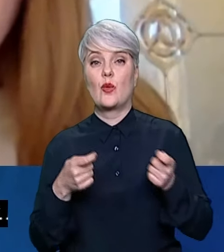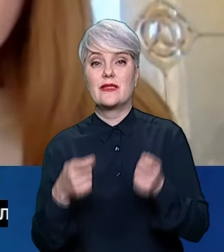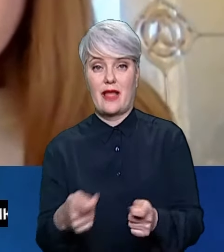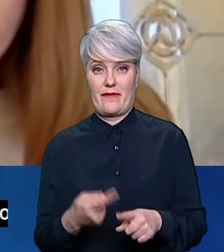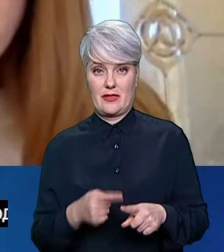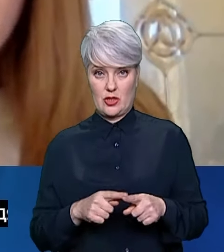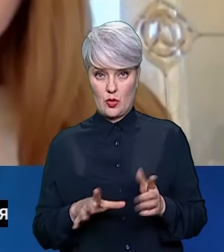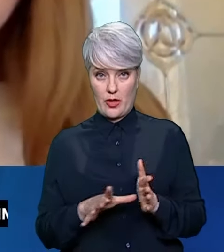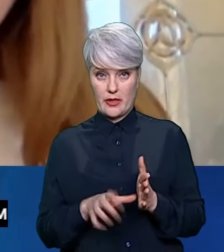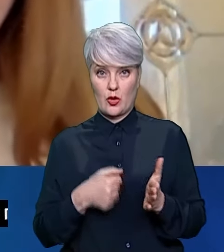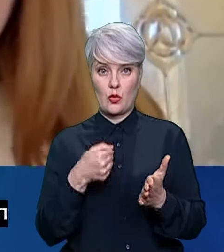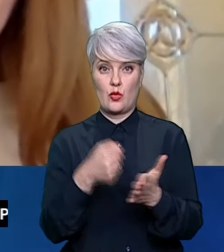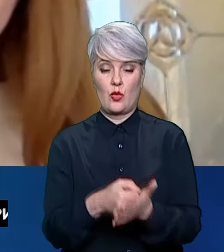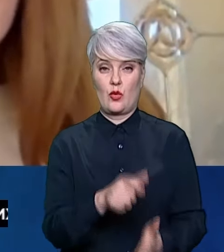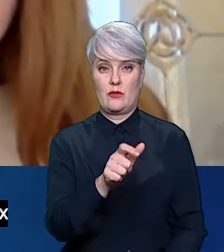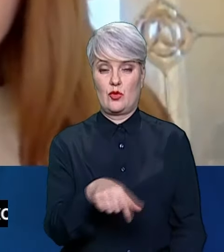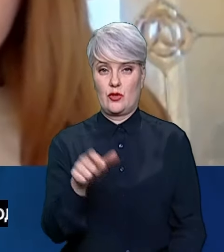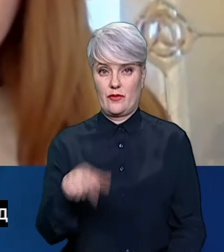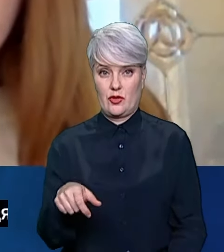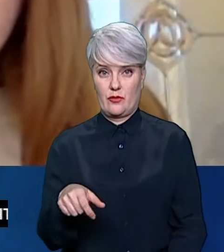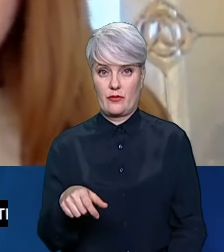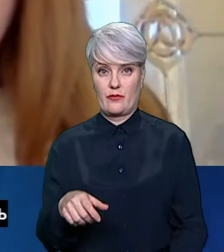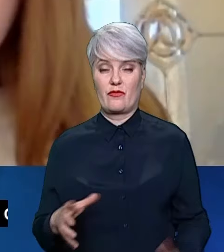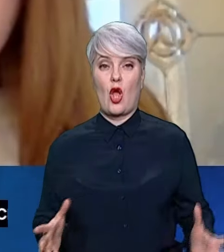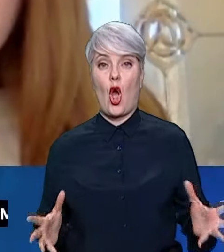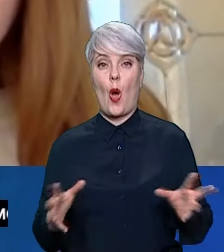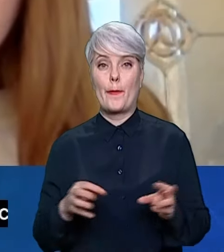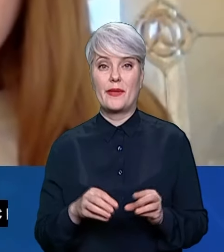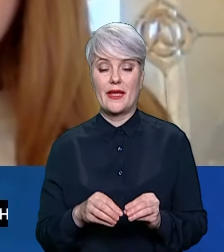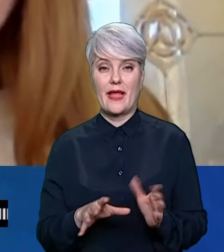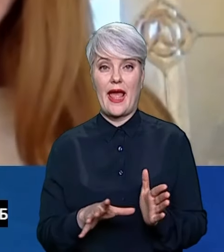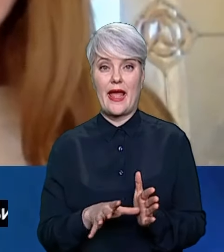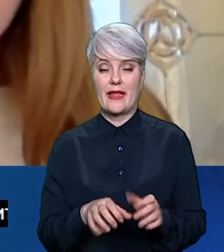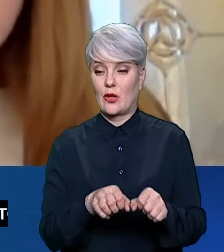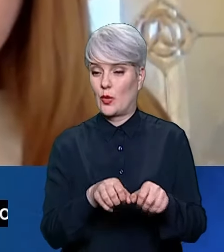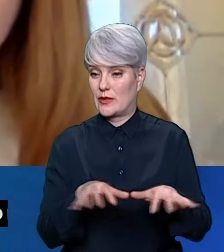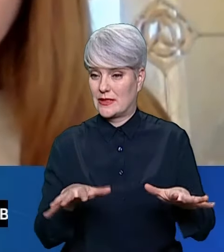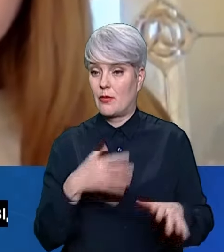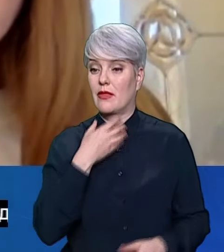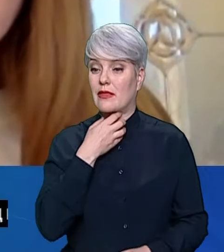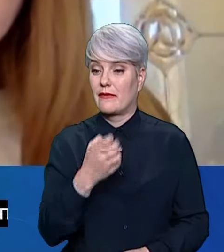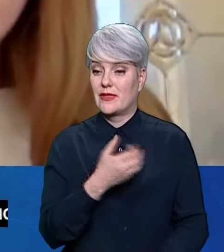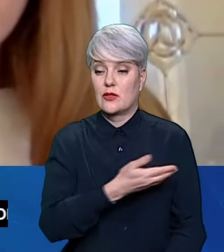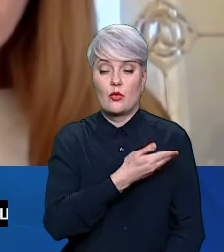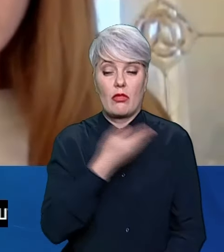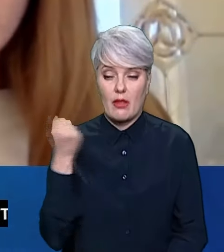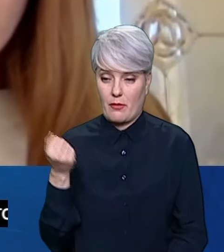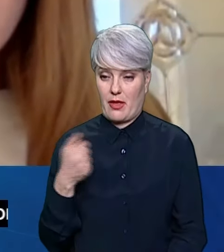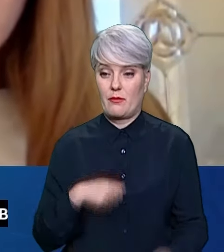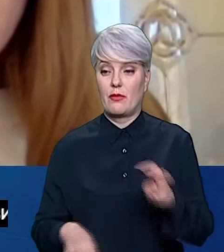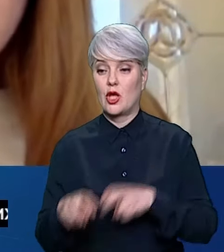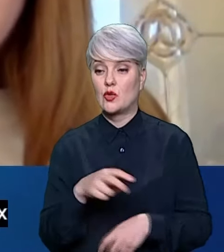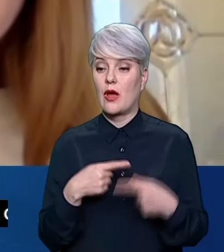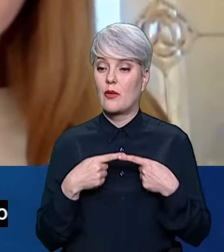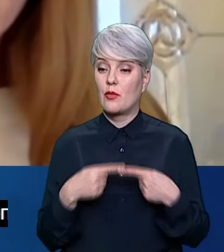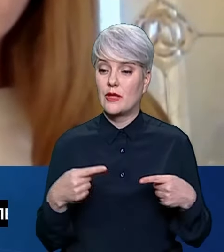до споживачів. В об'єднаній енергосистемі на зараз дефіциту немає. Ми шукаємо різні